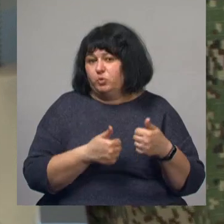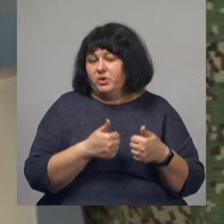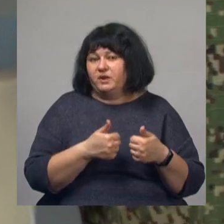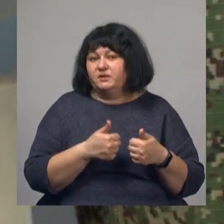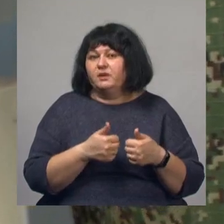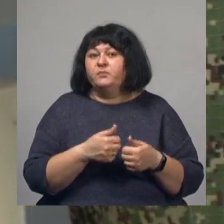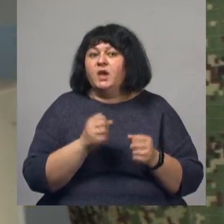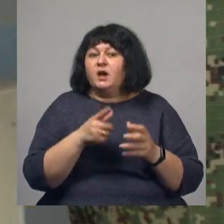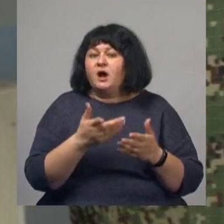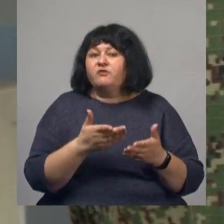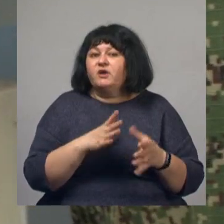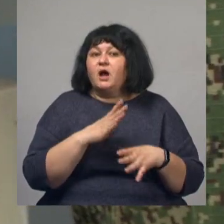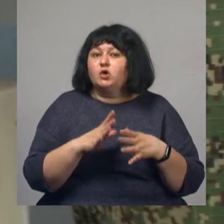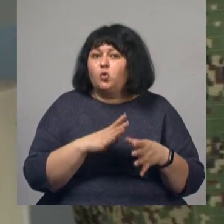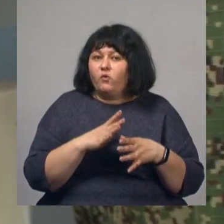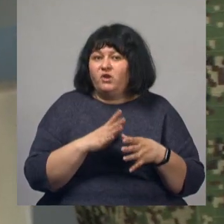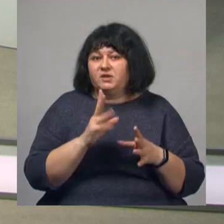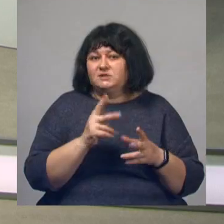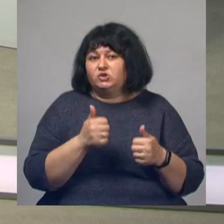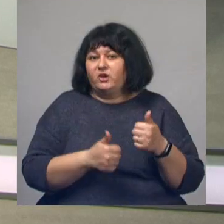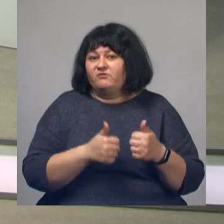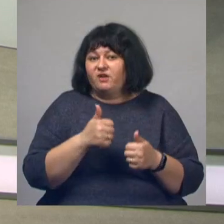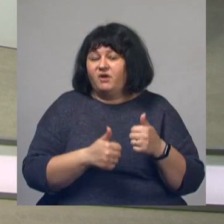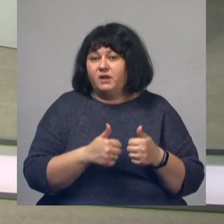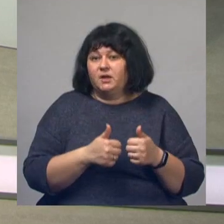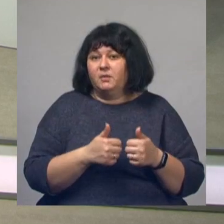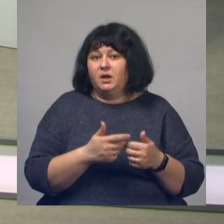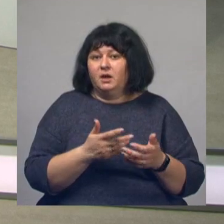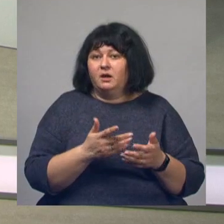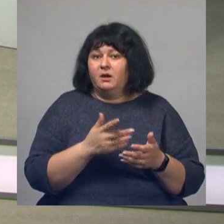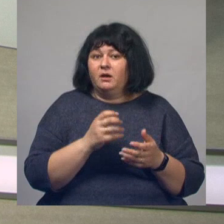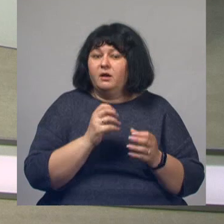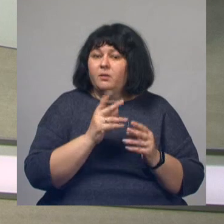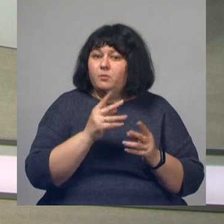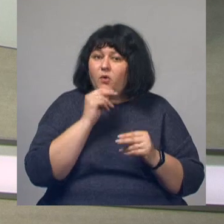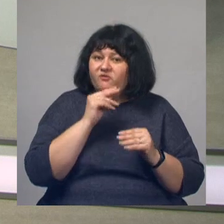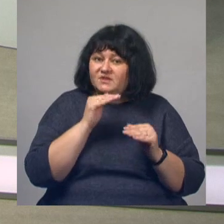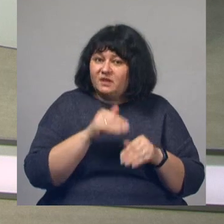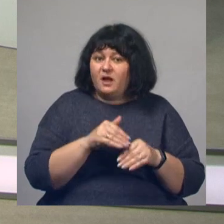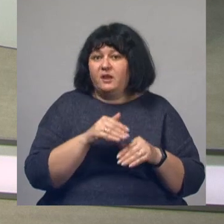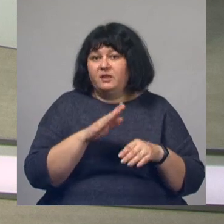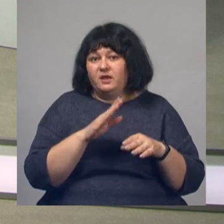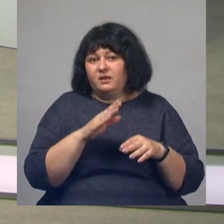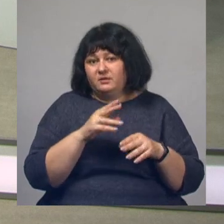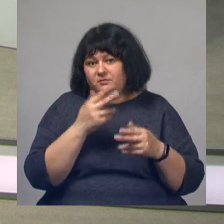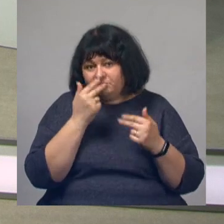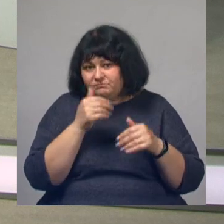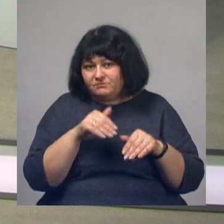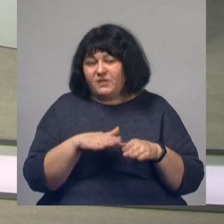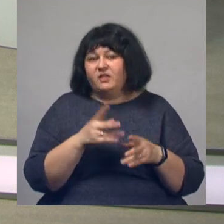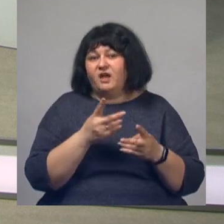вы готовили Кешу к этим соревнованиям? Ведь наверняка, кроме, так скажем, профессиональных навыков, отработки